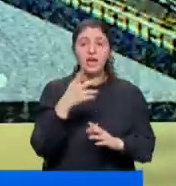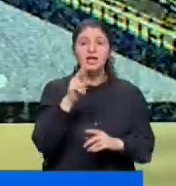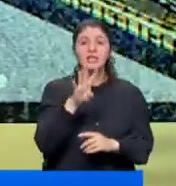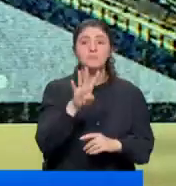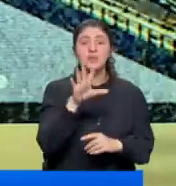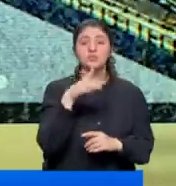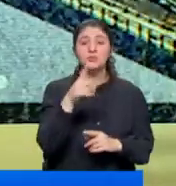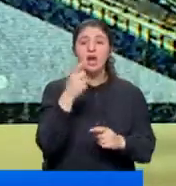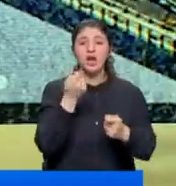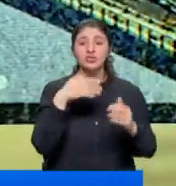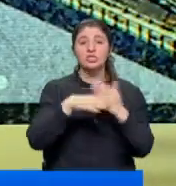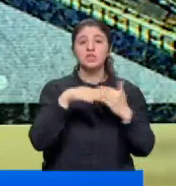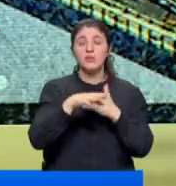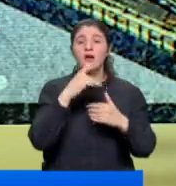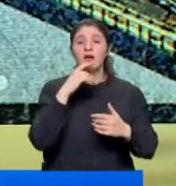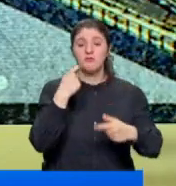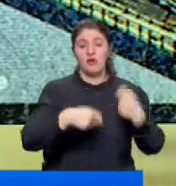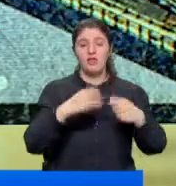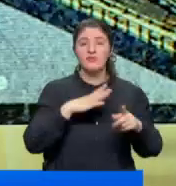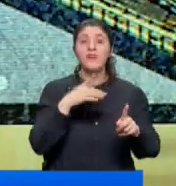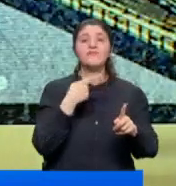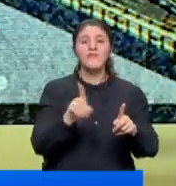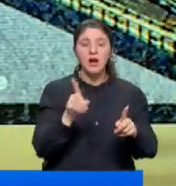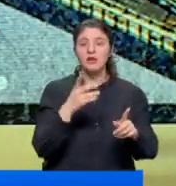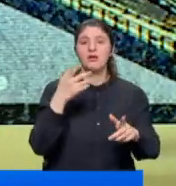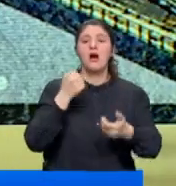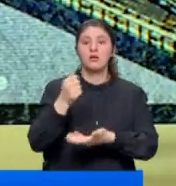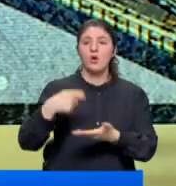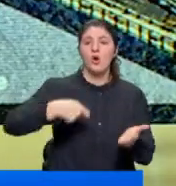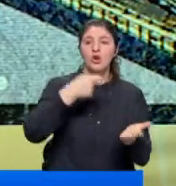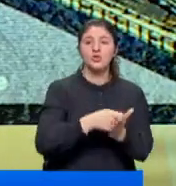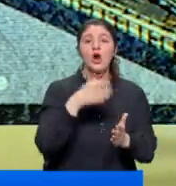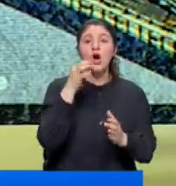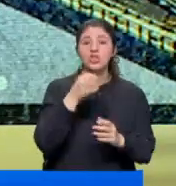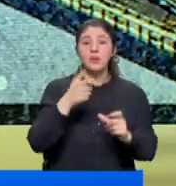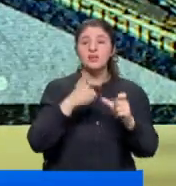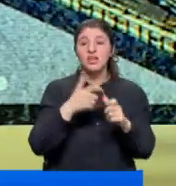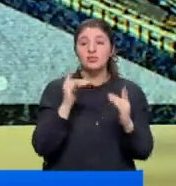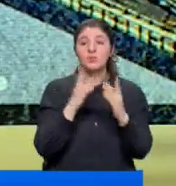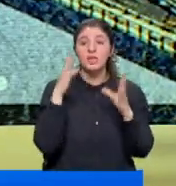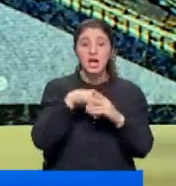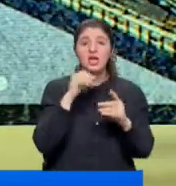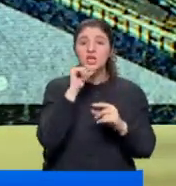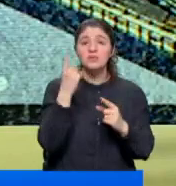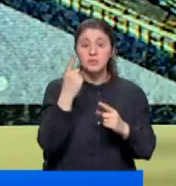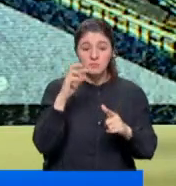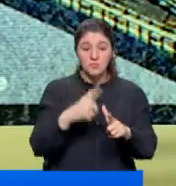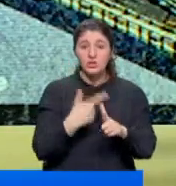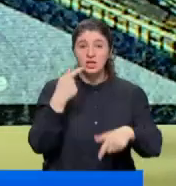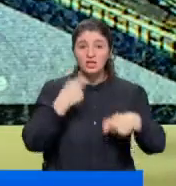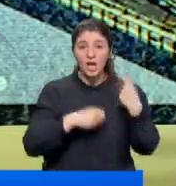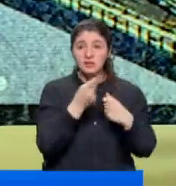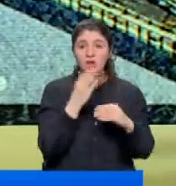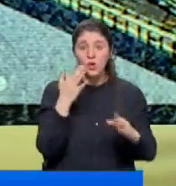verildi. Bu rakama ulaşılmadığı takdirde farkı hazine ödeyecek. Osman Gazi Köprüsü dahil hiçbir projenin garanti rakamlarına